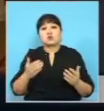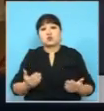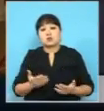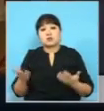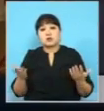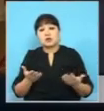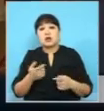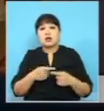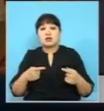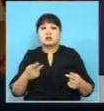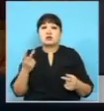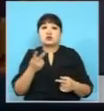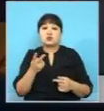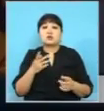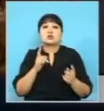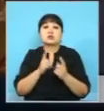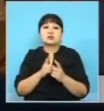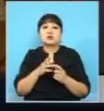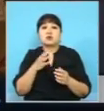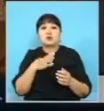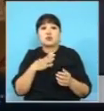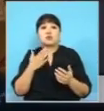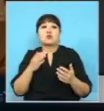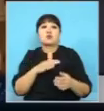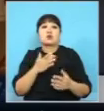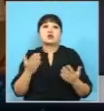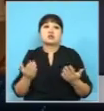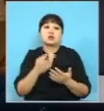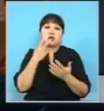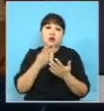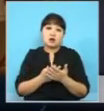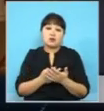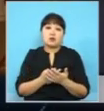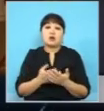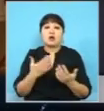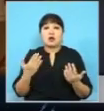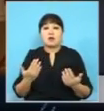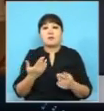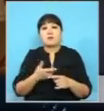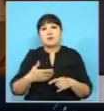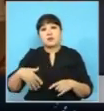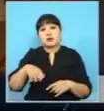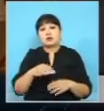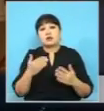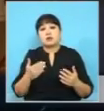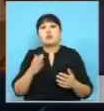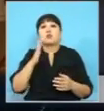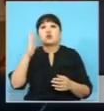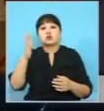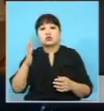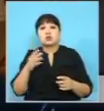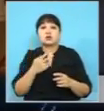өміріндегі екеуі бір-бірімен кездескенге қуат алып, бүгінгі жаңадан қарауы. Бұның барлығы мен ойлаймын болашаққа